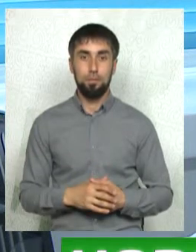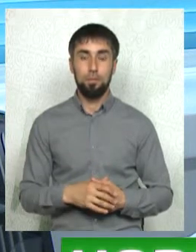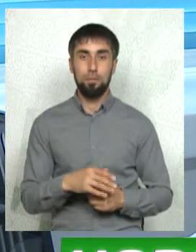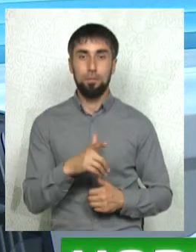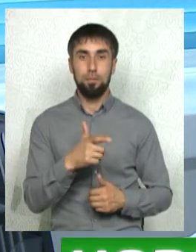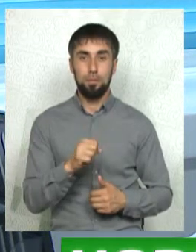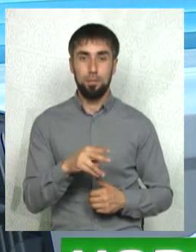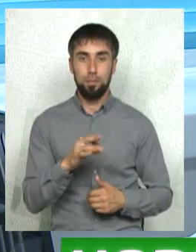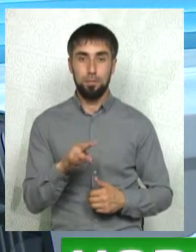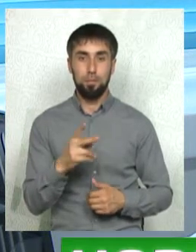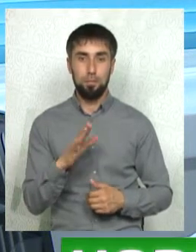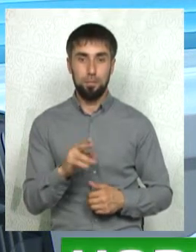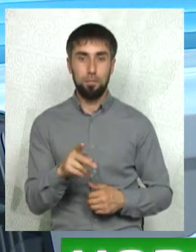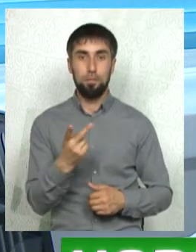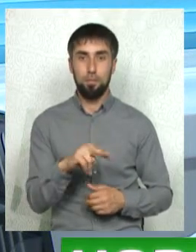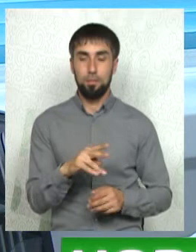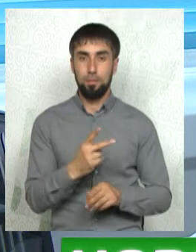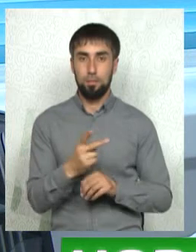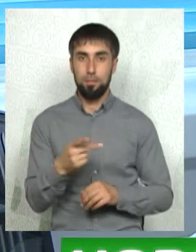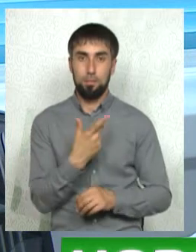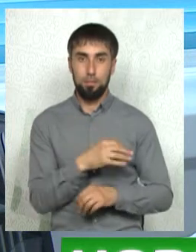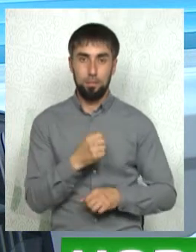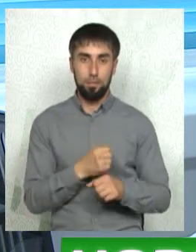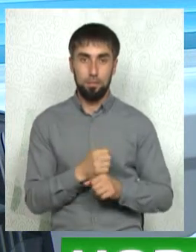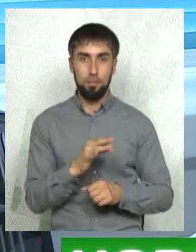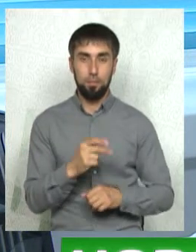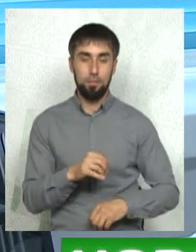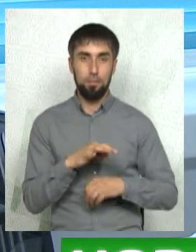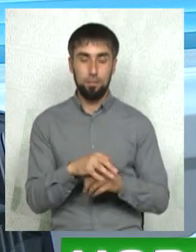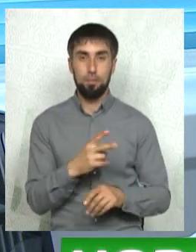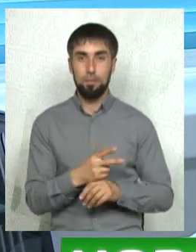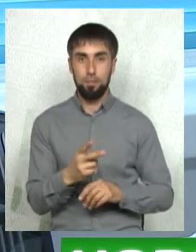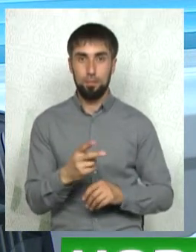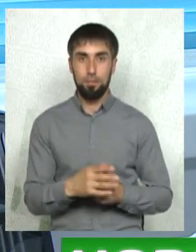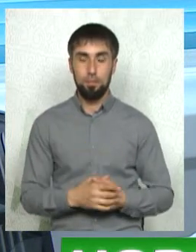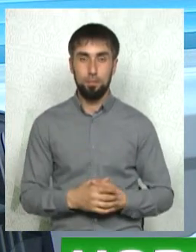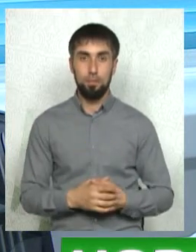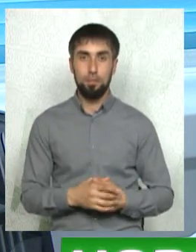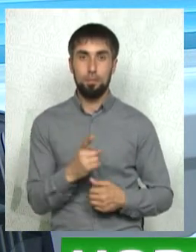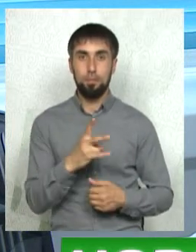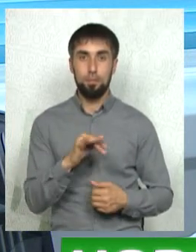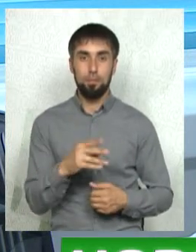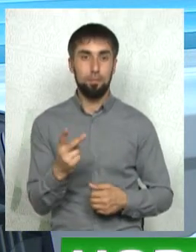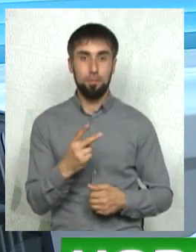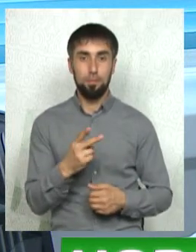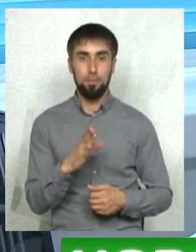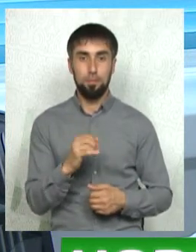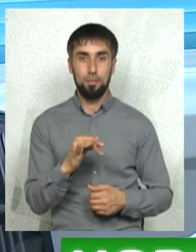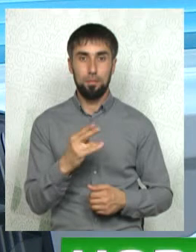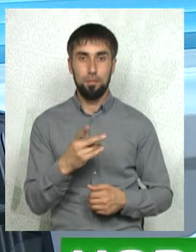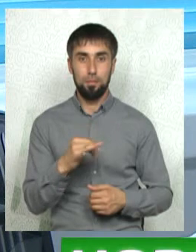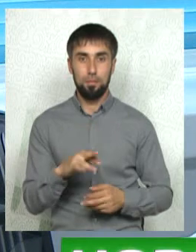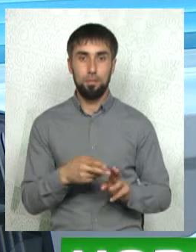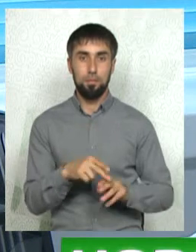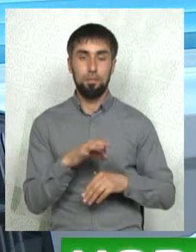гамковидвак, это двухкомпонентная вакцина, значит, она проводится двухкратно. Значит, вторая вакцинация